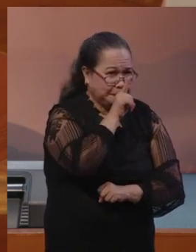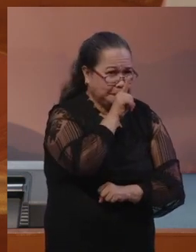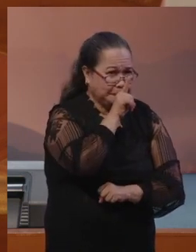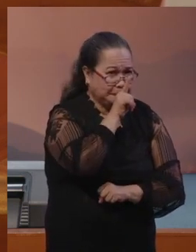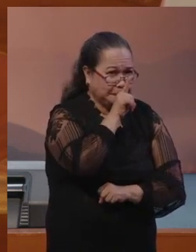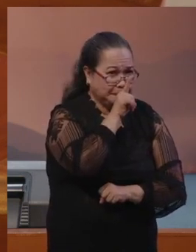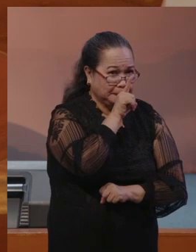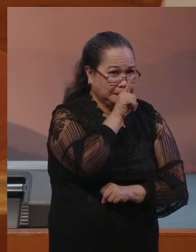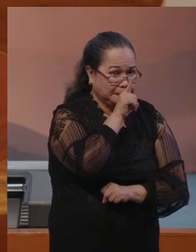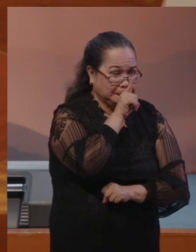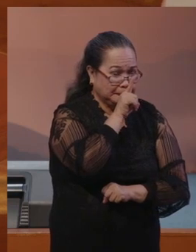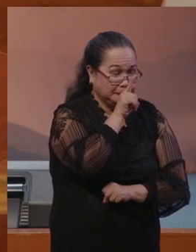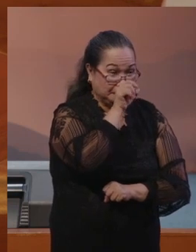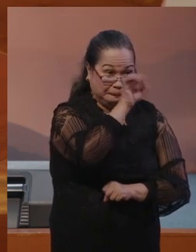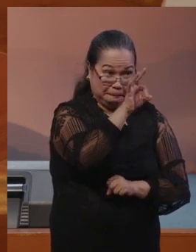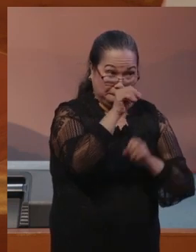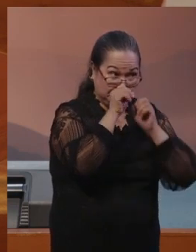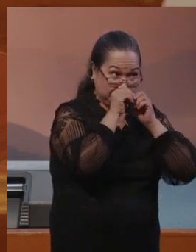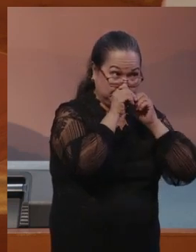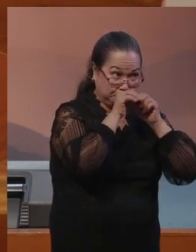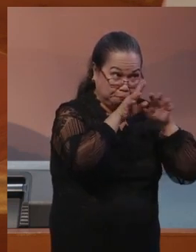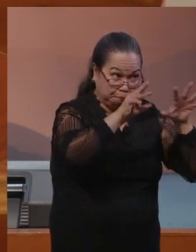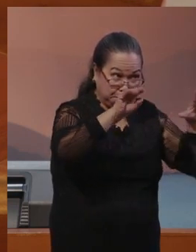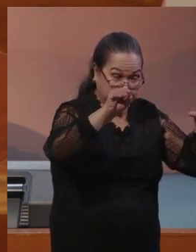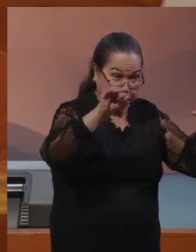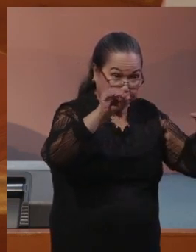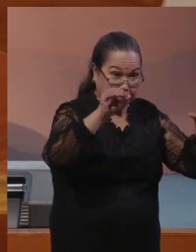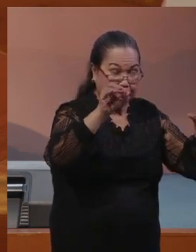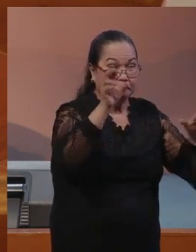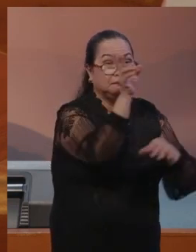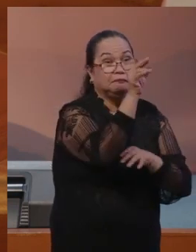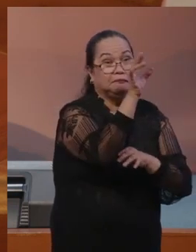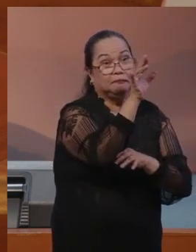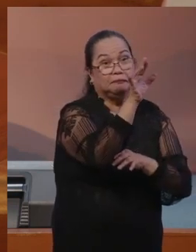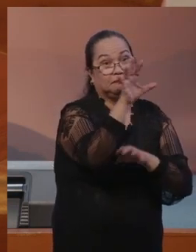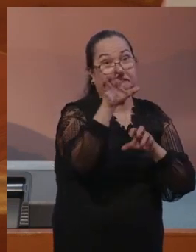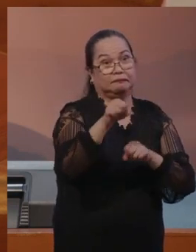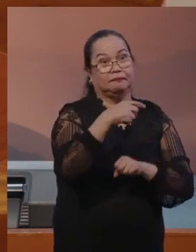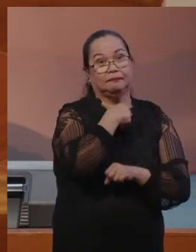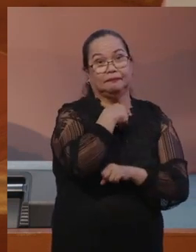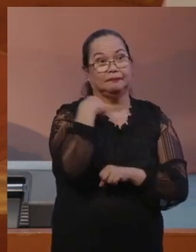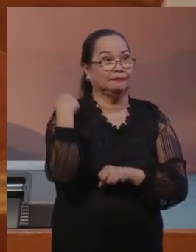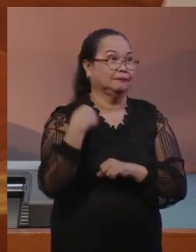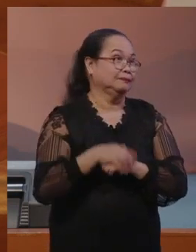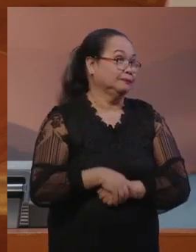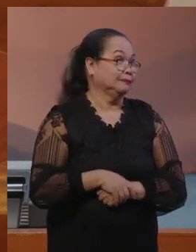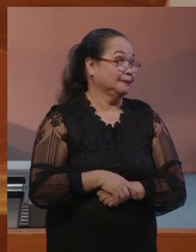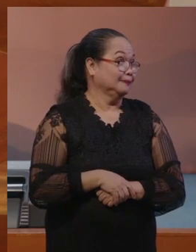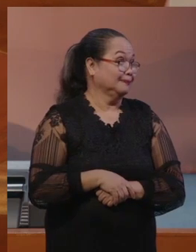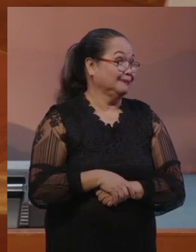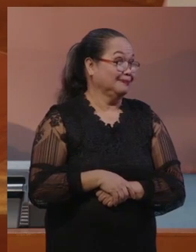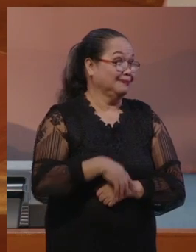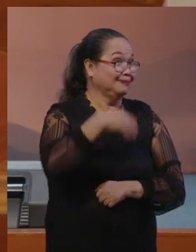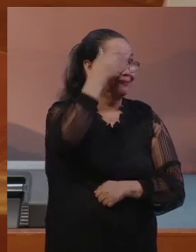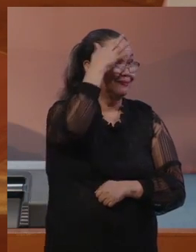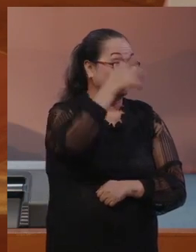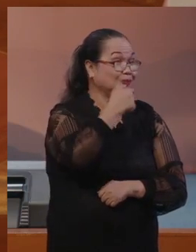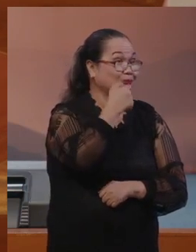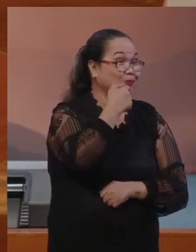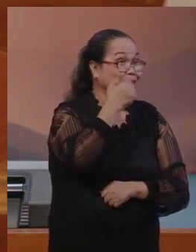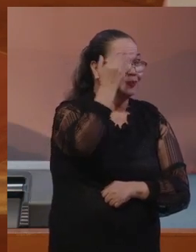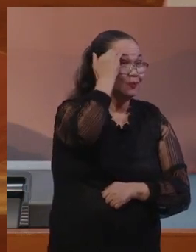Kasi pagka nagsabi siya at sila'y nahuli, nagsabi siya. Kasi wala namang nakakaalam kundi siya kung nasaan sila